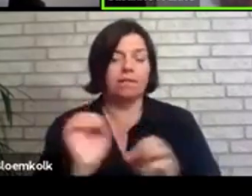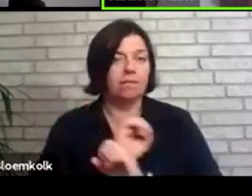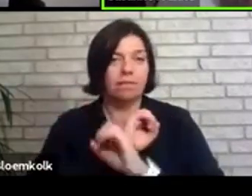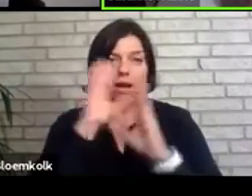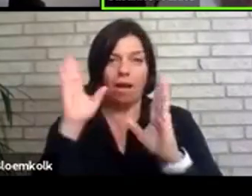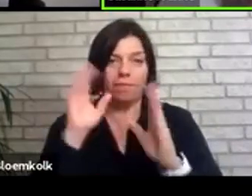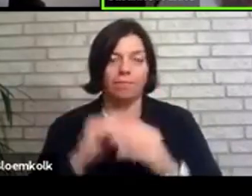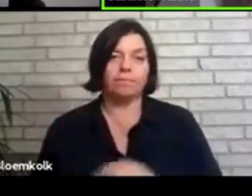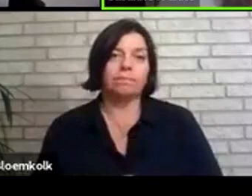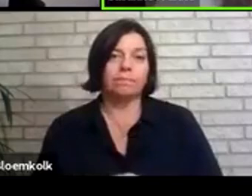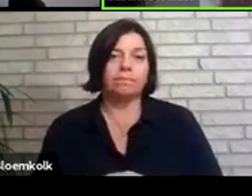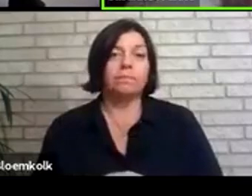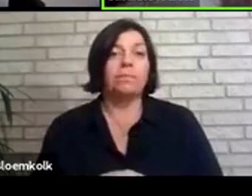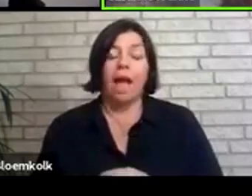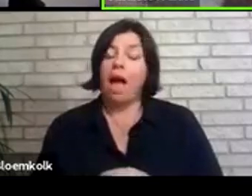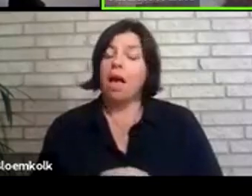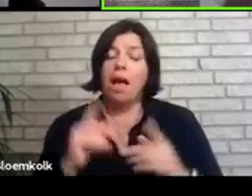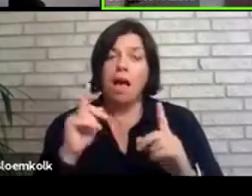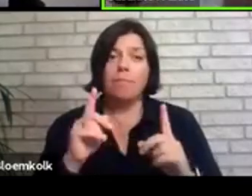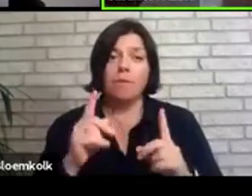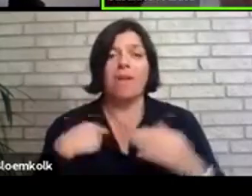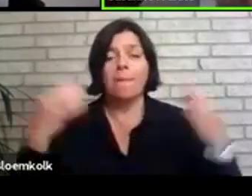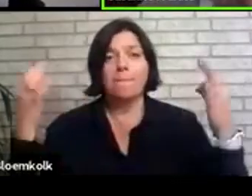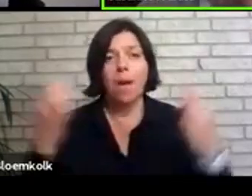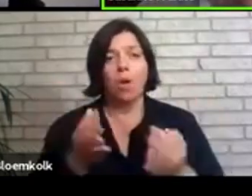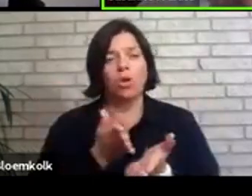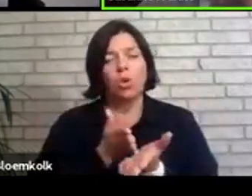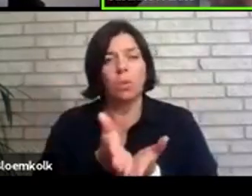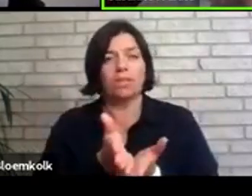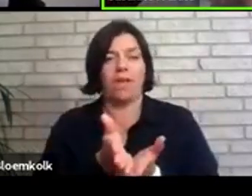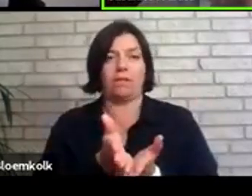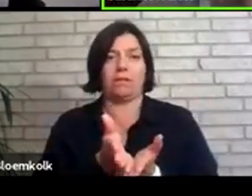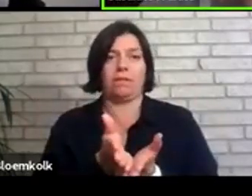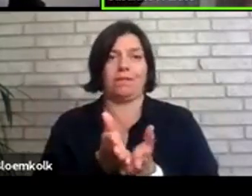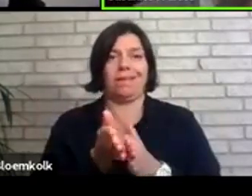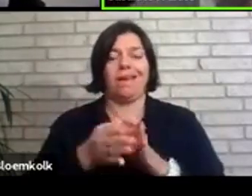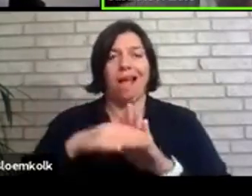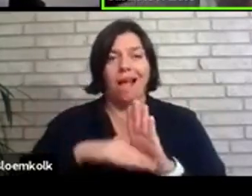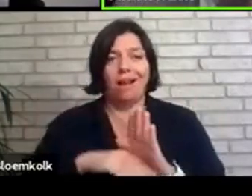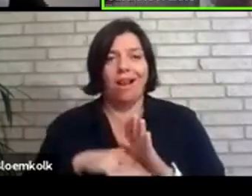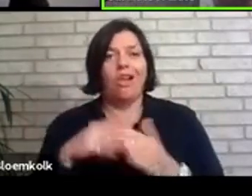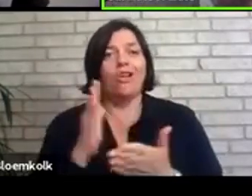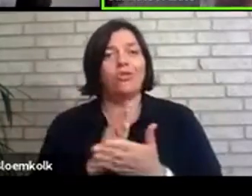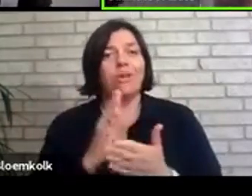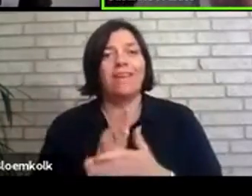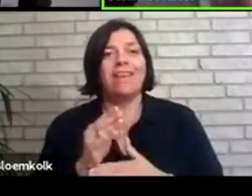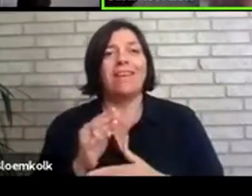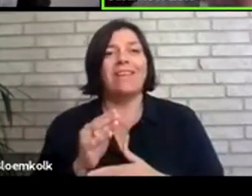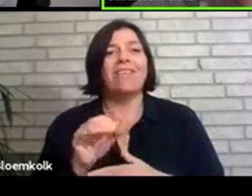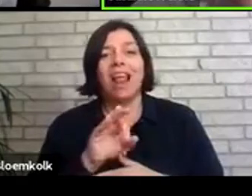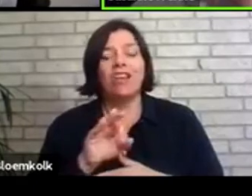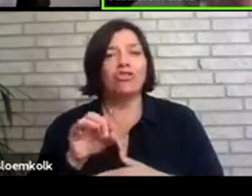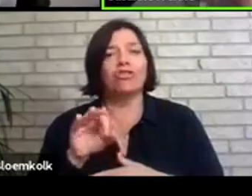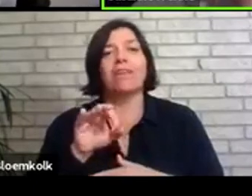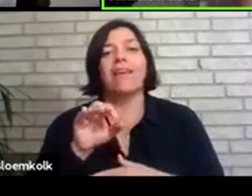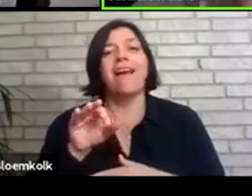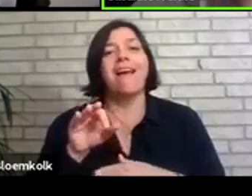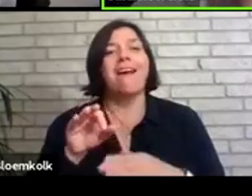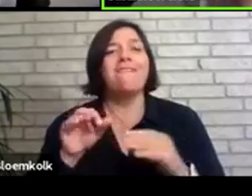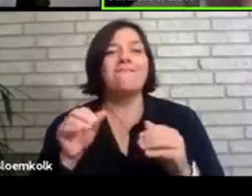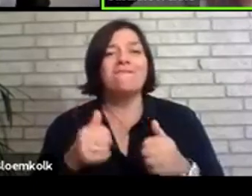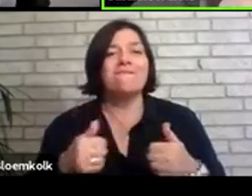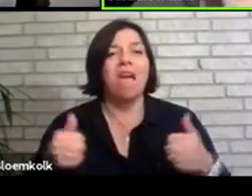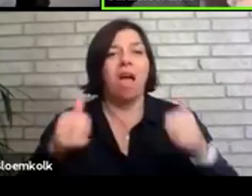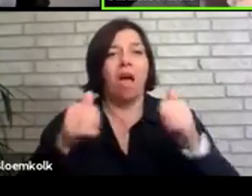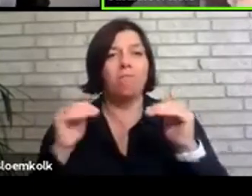Und zwar eine konsequente. Also wir sehen ja schon beim Financial Fair Play, was ja nur eigentlich mal eine grundsätzlich gute Idee ist.